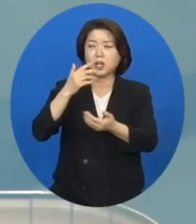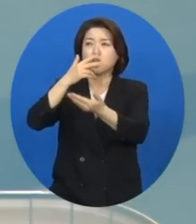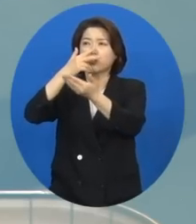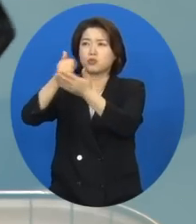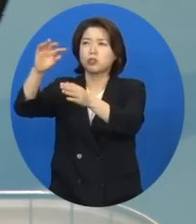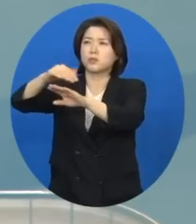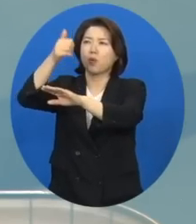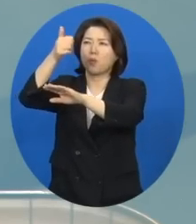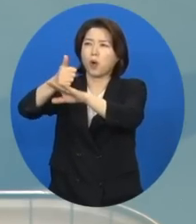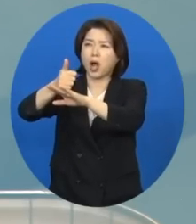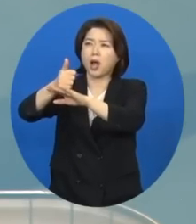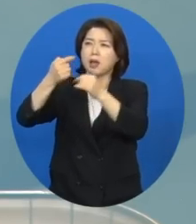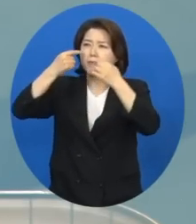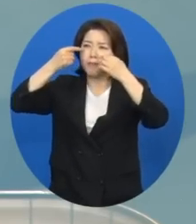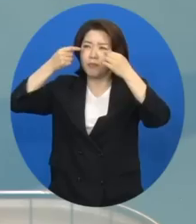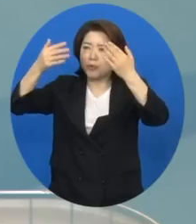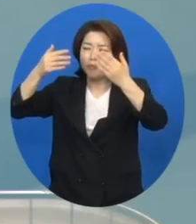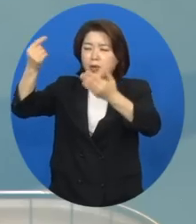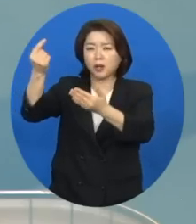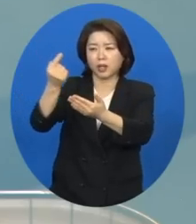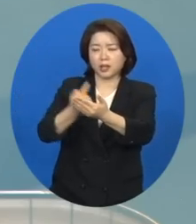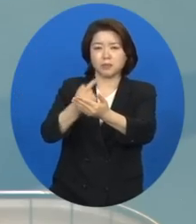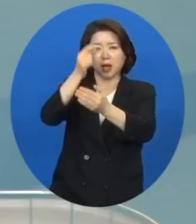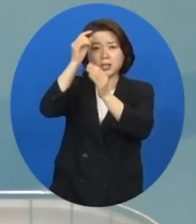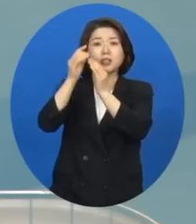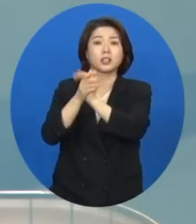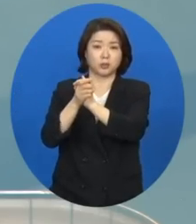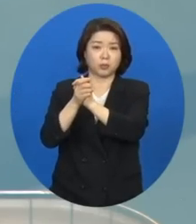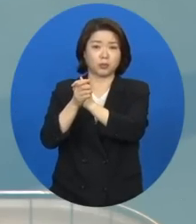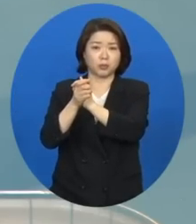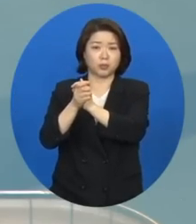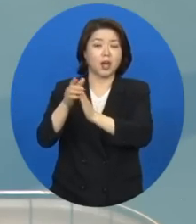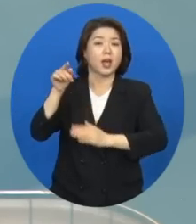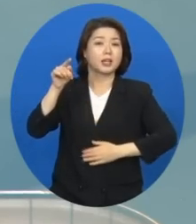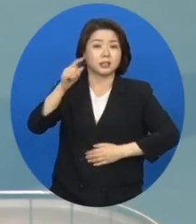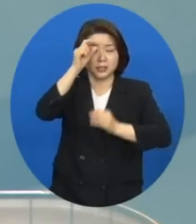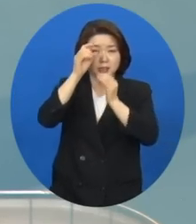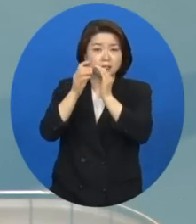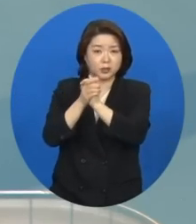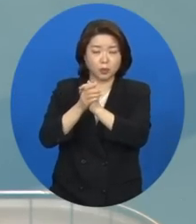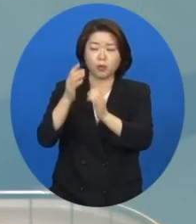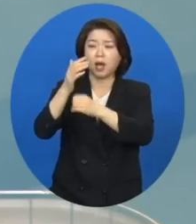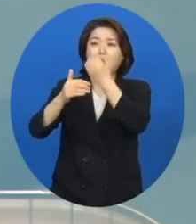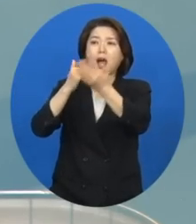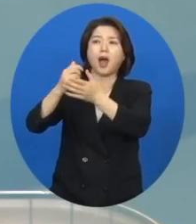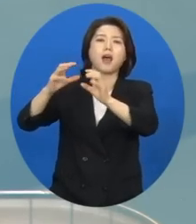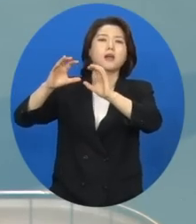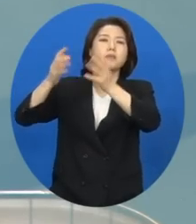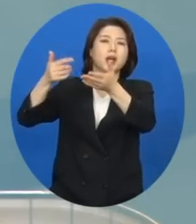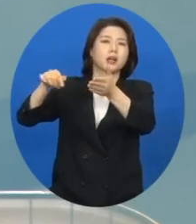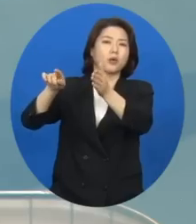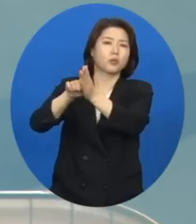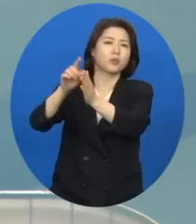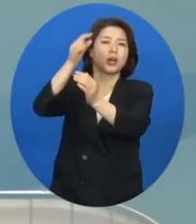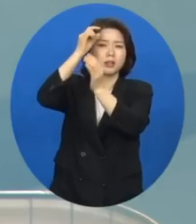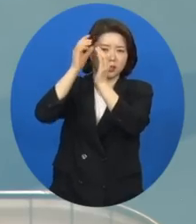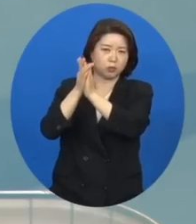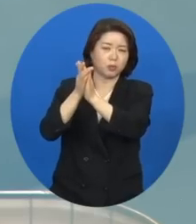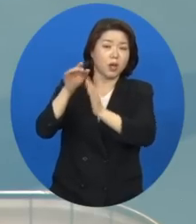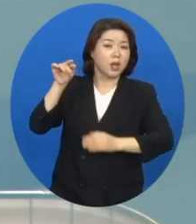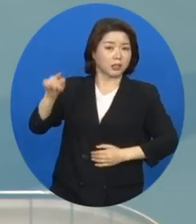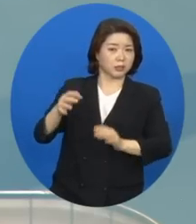왕대심이 분명하게 임하는 기도, 그 기도가 하나님 나라 기도예요. 그 기도를